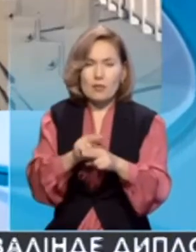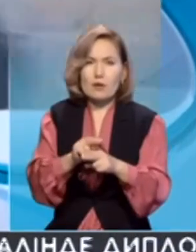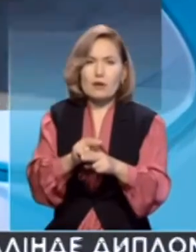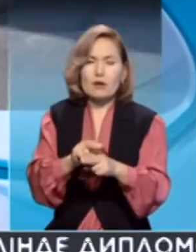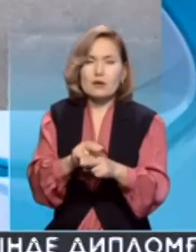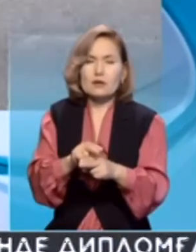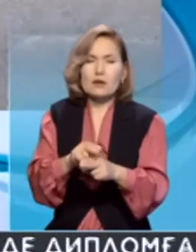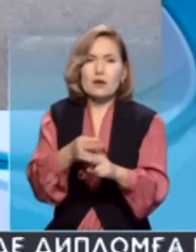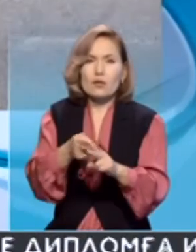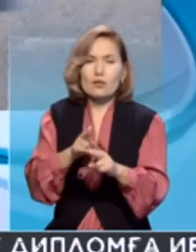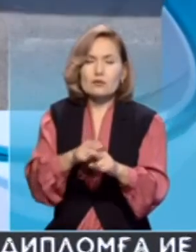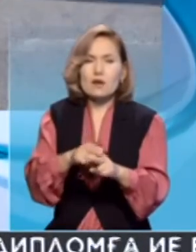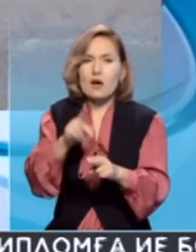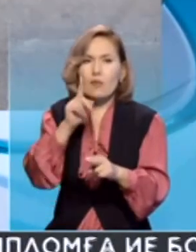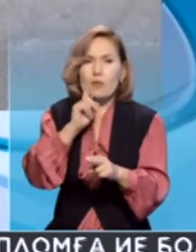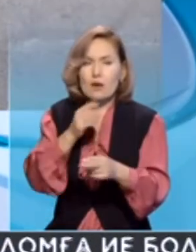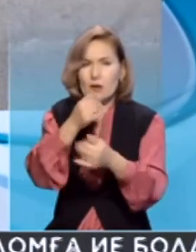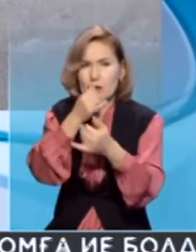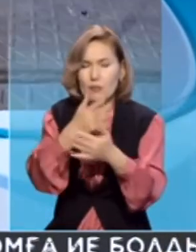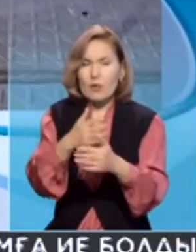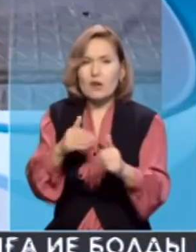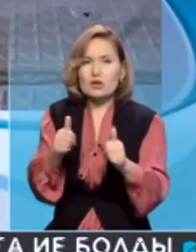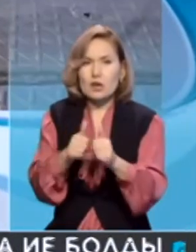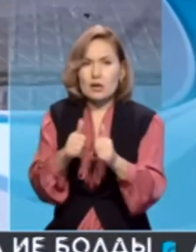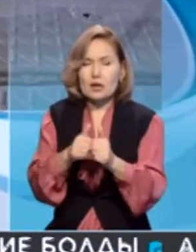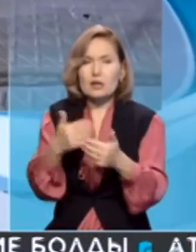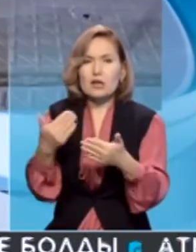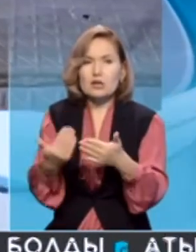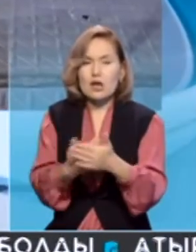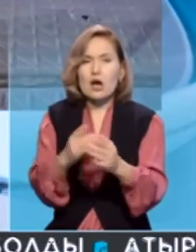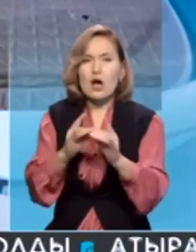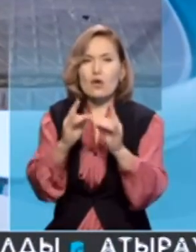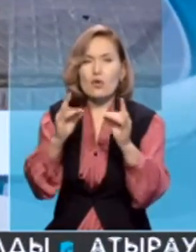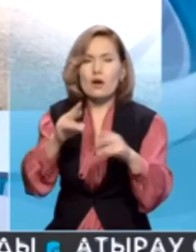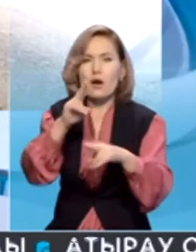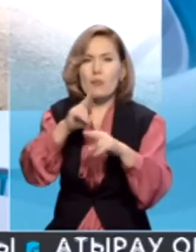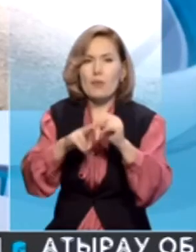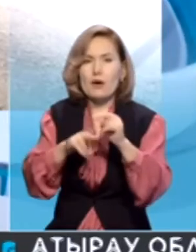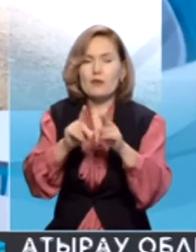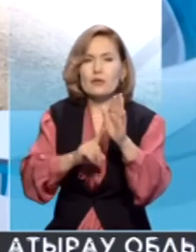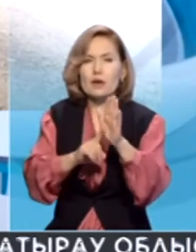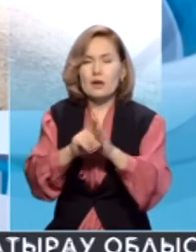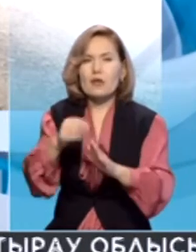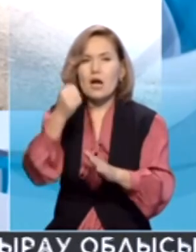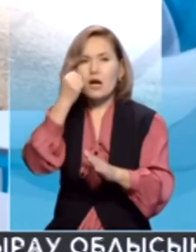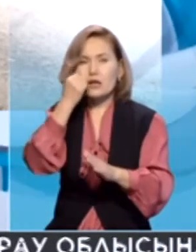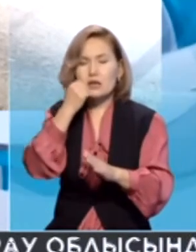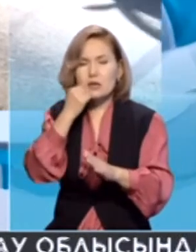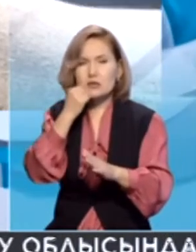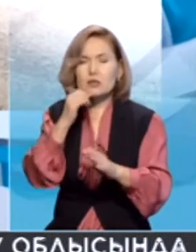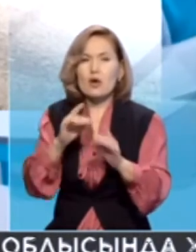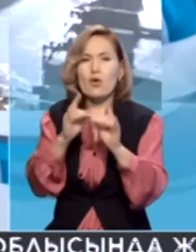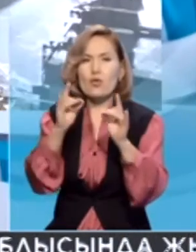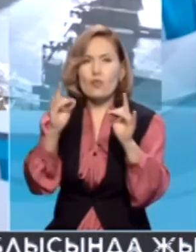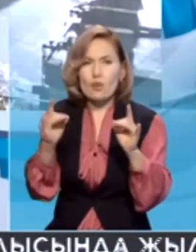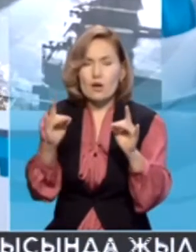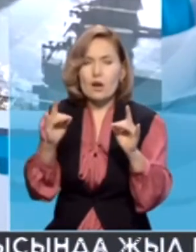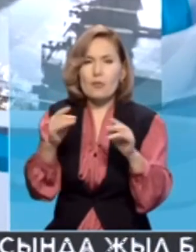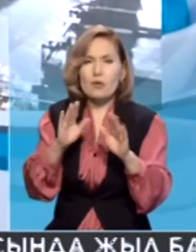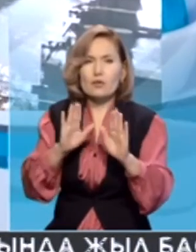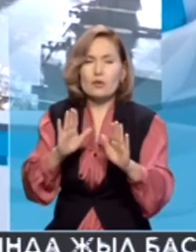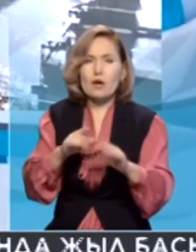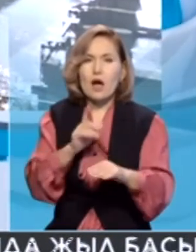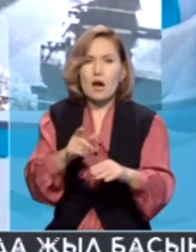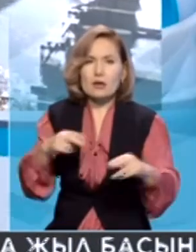жарамайды. Сондықтан қазір оның жанынан жаңа көпір салуды бастадық, ал ескі көпірмен жаяу жүргіншілер өтетін